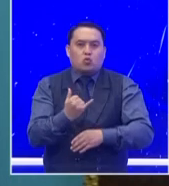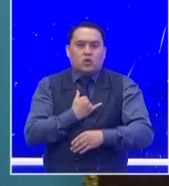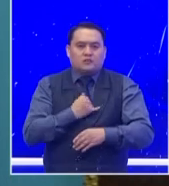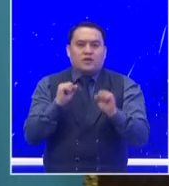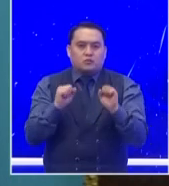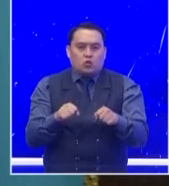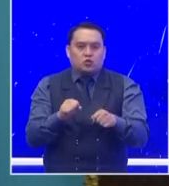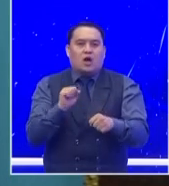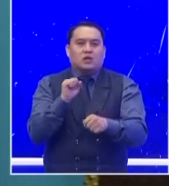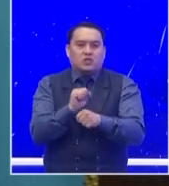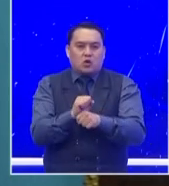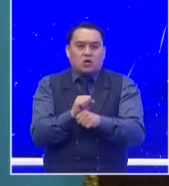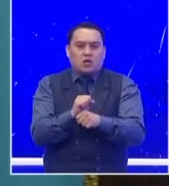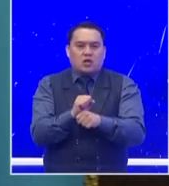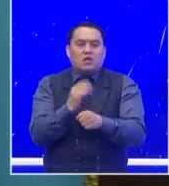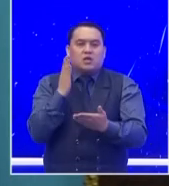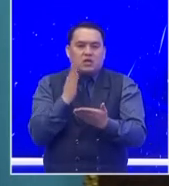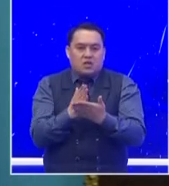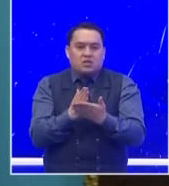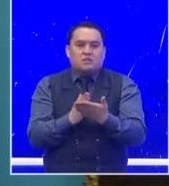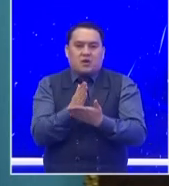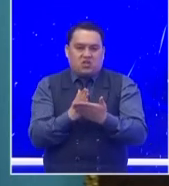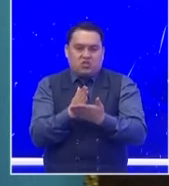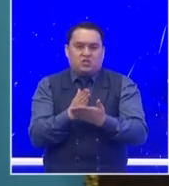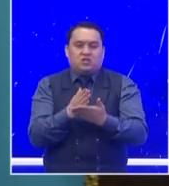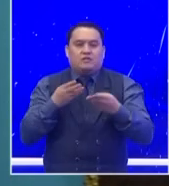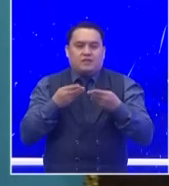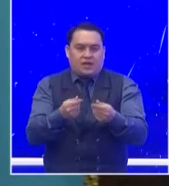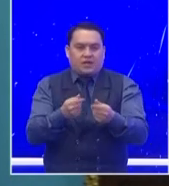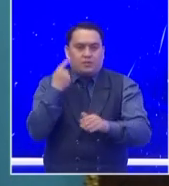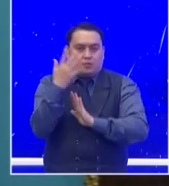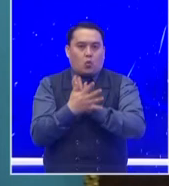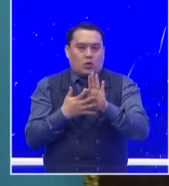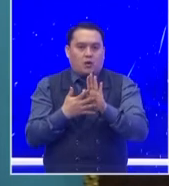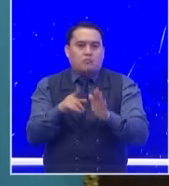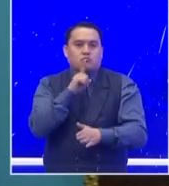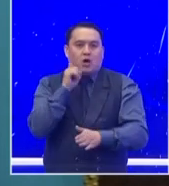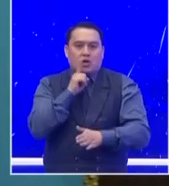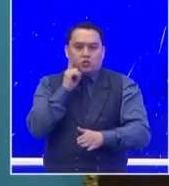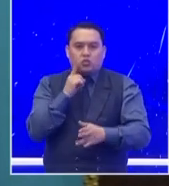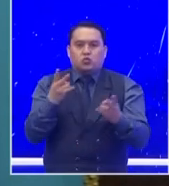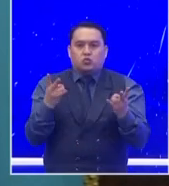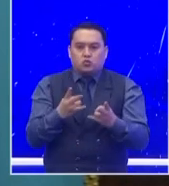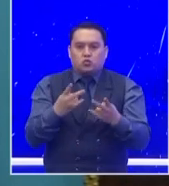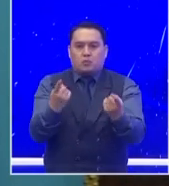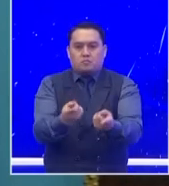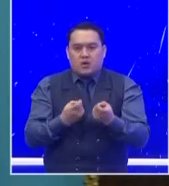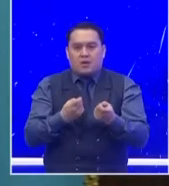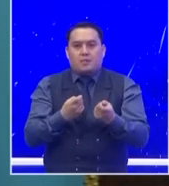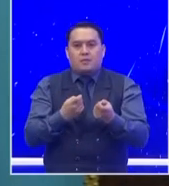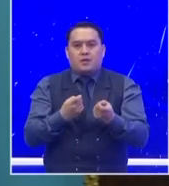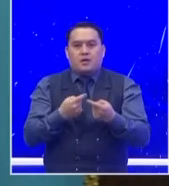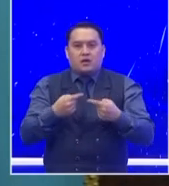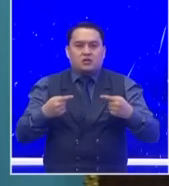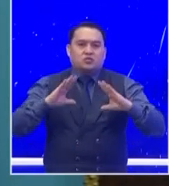дальше иметь и политические такие какие-то аспекты. Поняли, да? Там молодежь будет куда-то тянуть, межнациональные